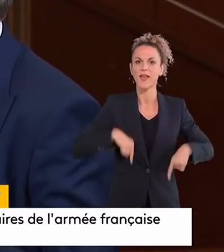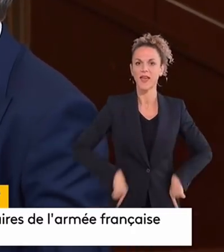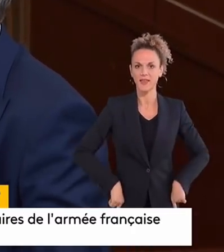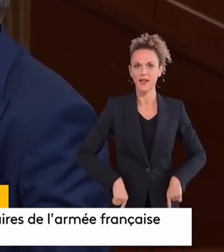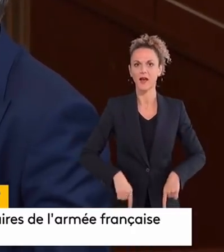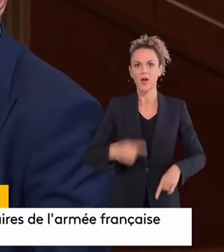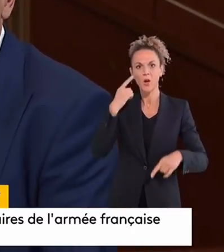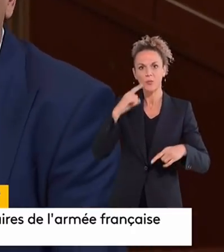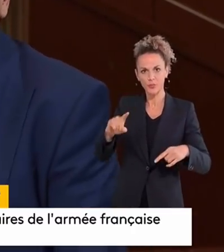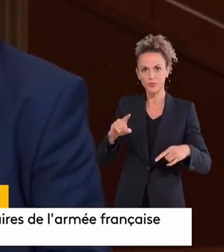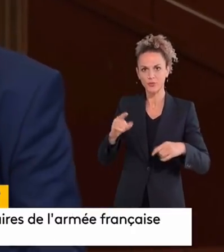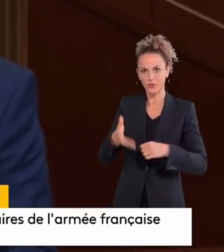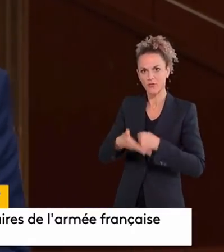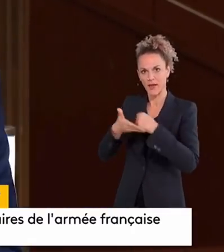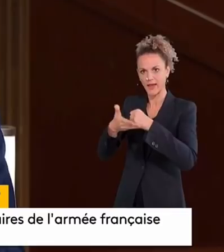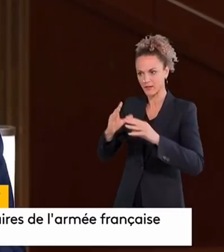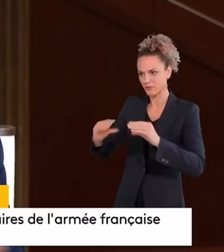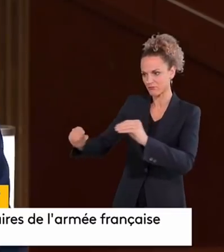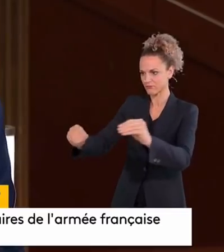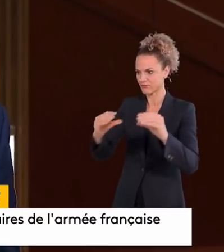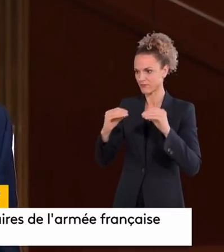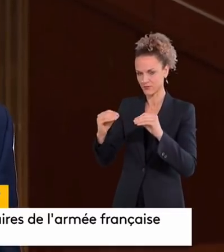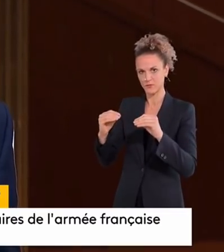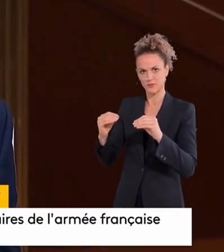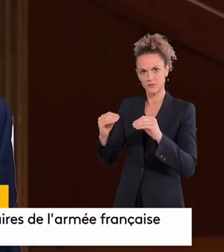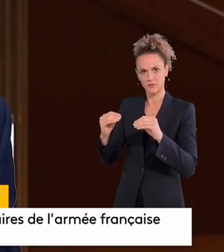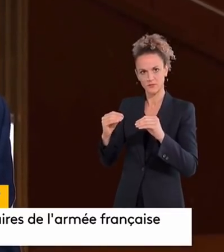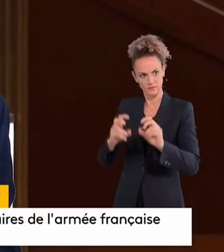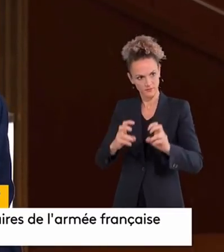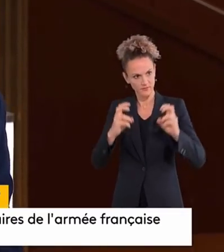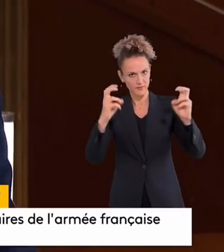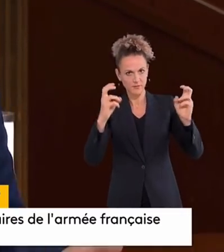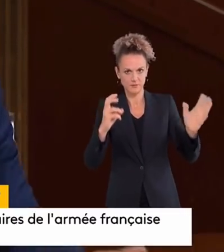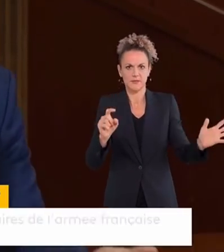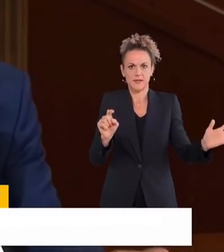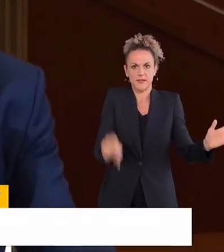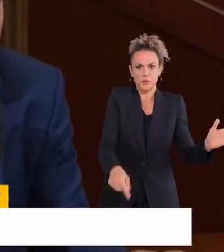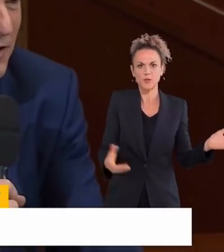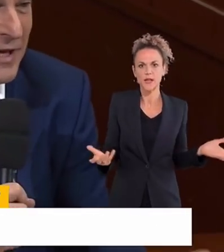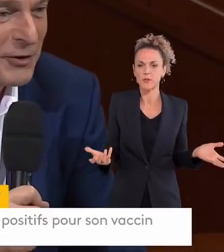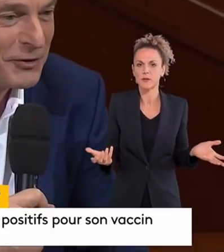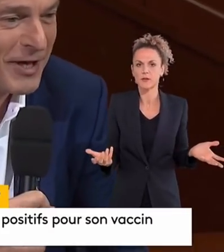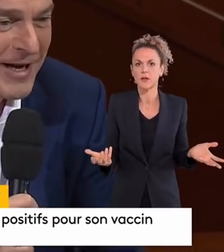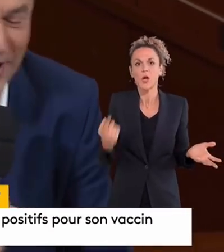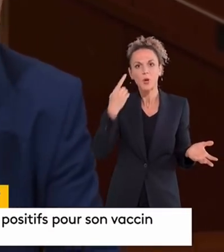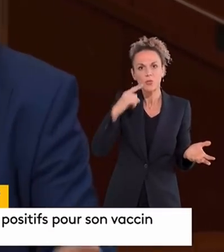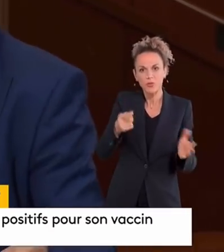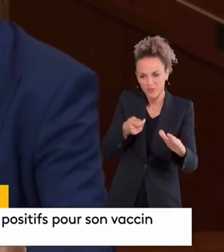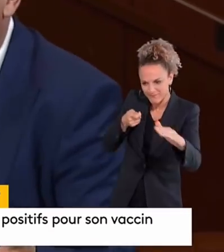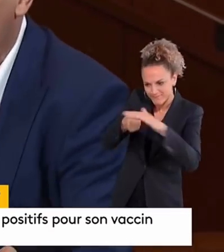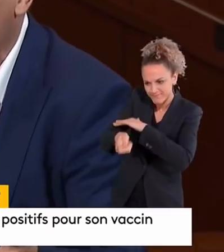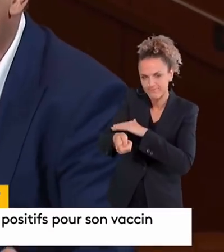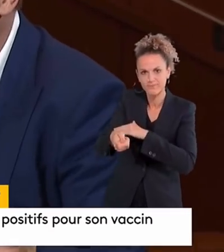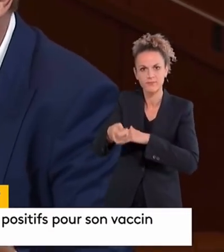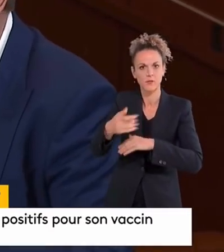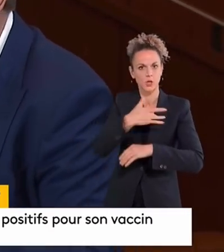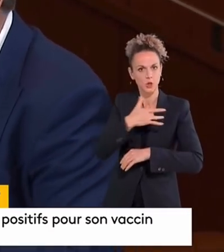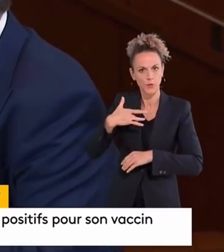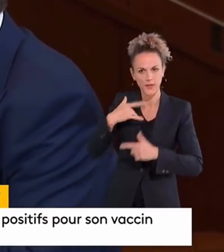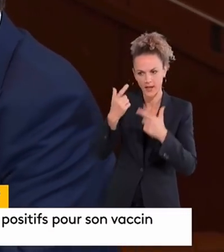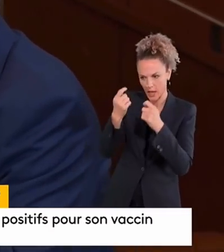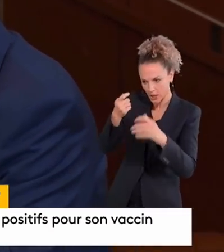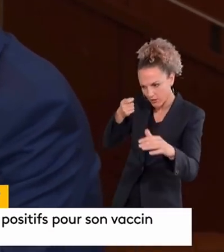besoins de nos concitoyens? C'est indispensable aujourd'hui pour investir dans la santé, investir dans